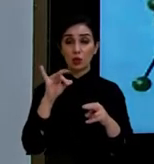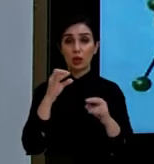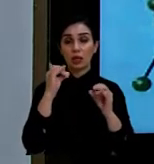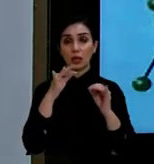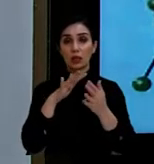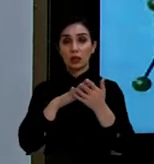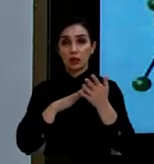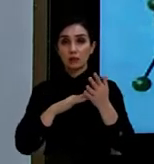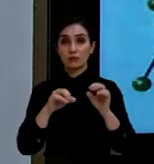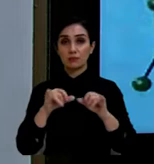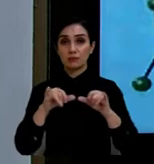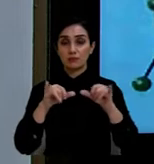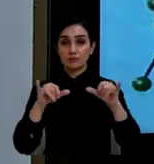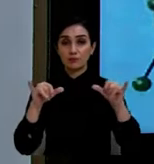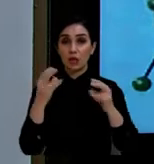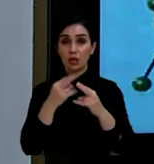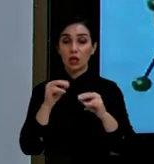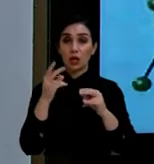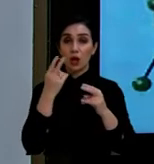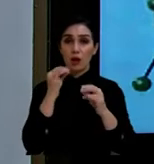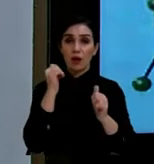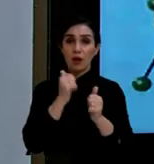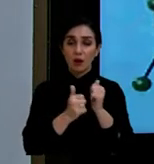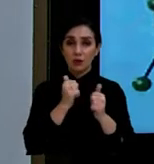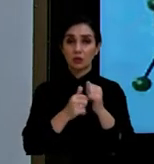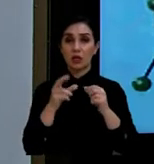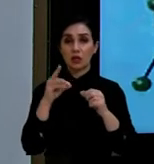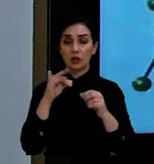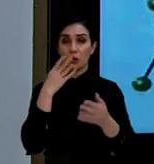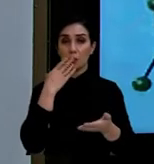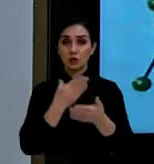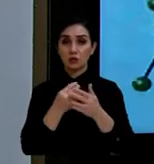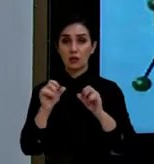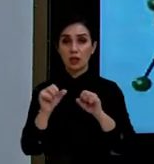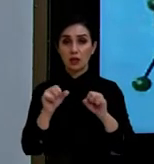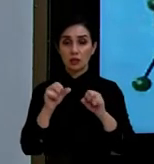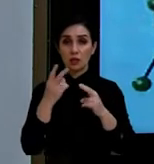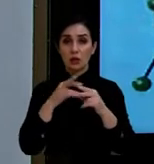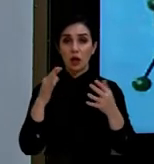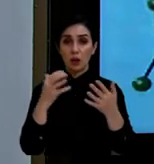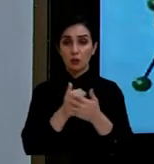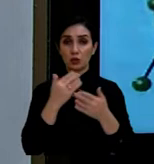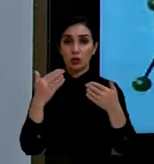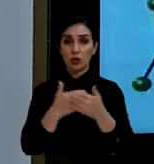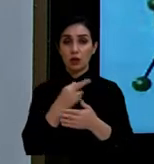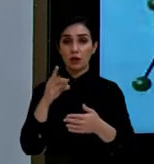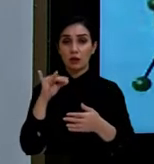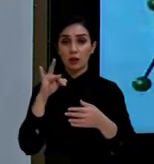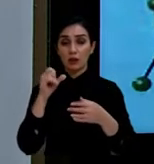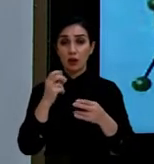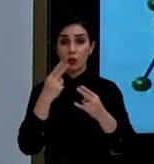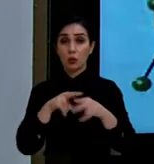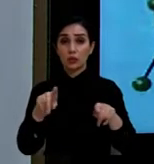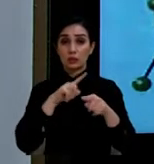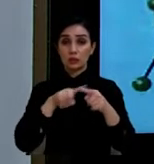и начинается расщепление, раскалывание. И каждое ядро, по-своему раскалываясь, образует новые ядра. А